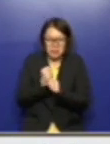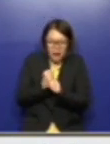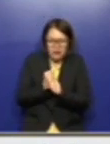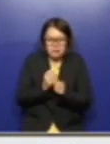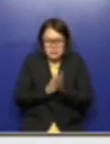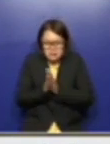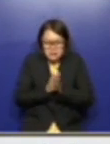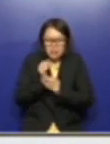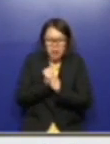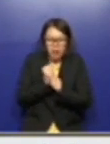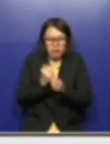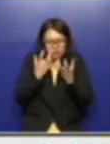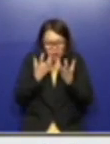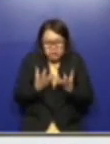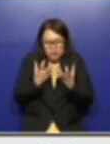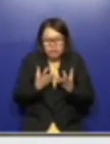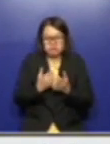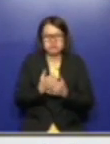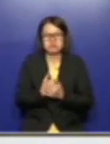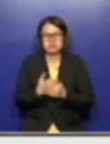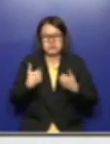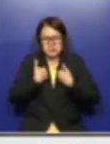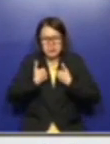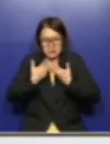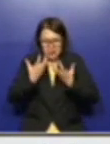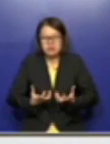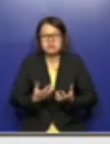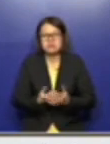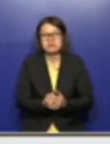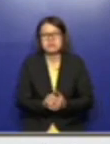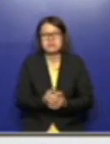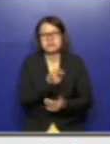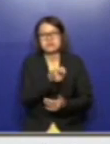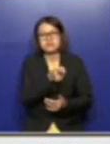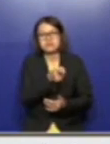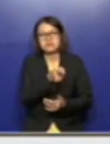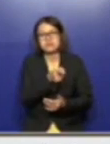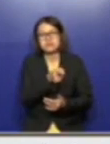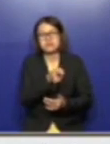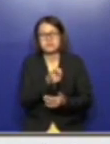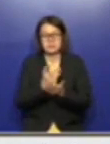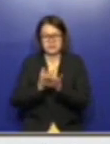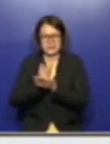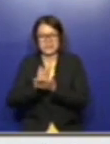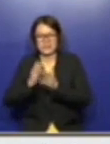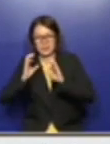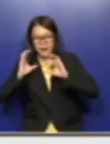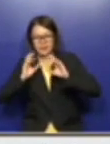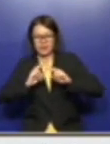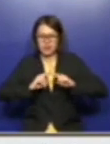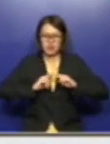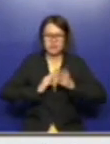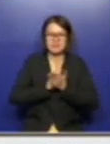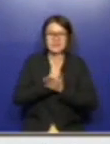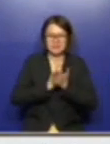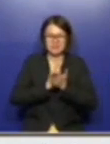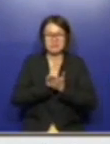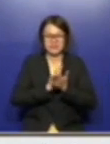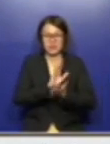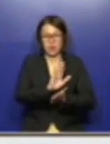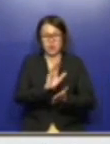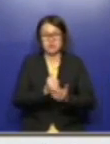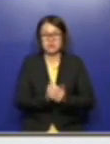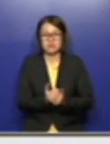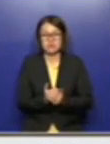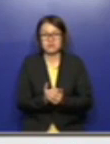รณาธิการหลายแห่งเลยครับแต่ของท่านเป็นหน่วยงานกึ่งรัฐกึ่งเอกชนน่ะเพราะฉะนั้น